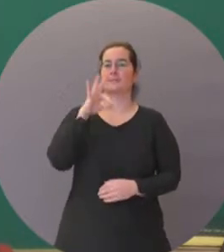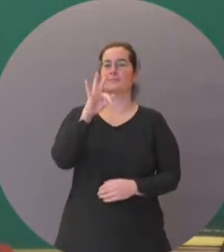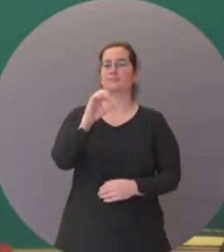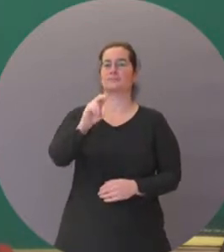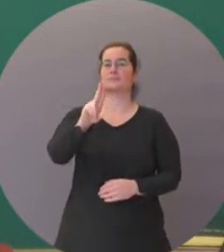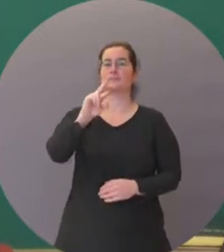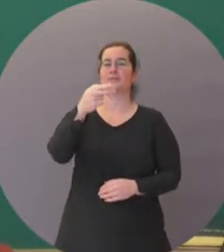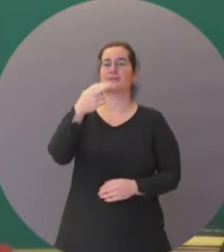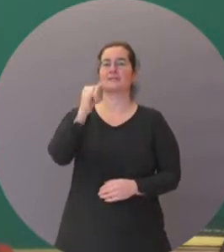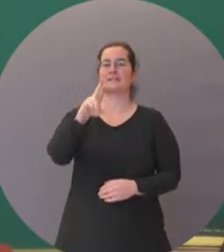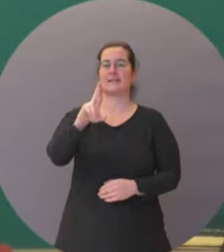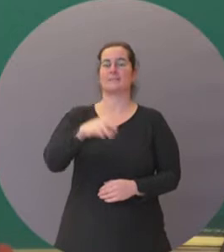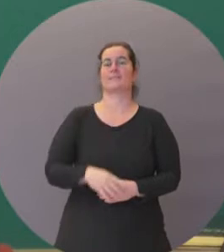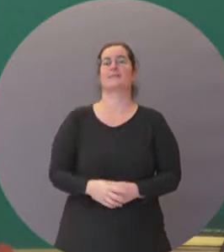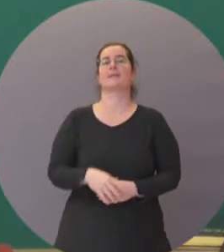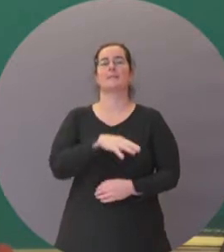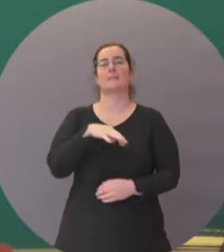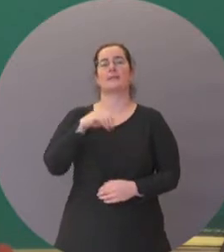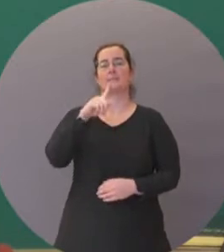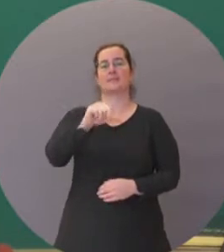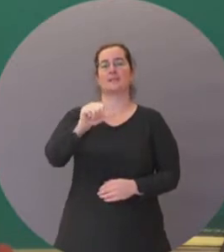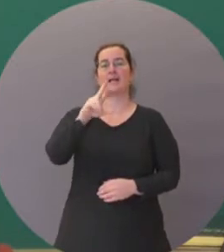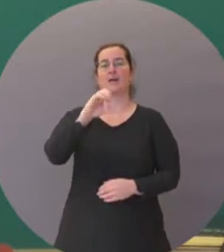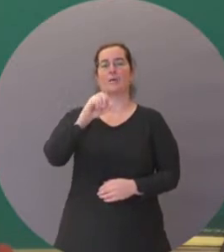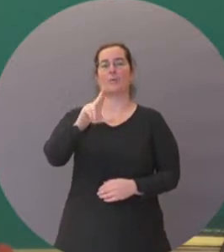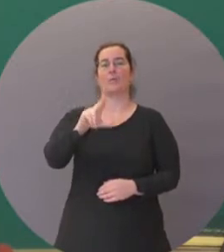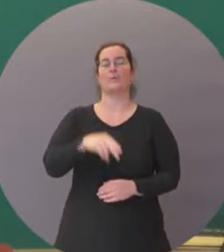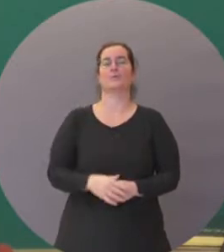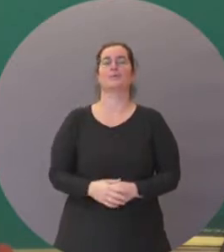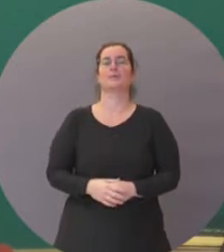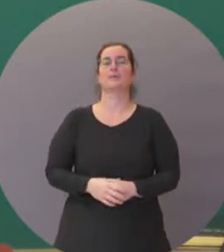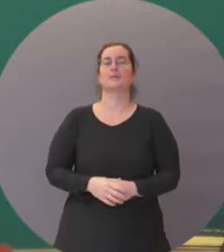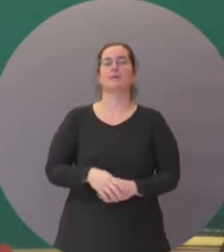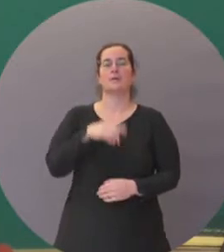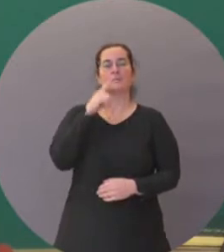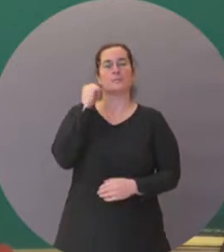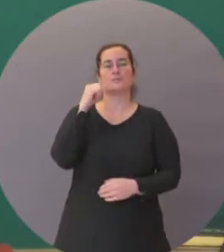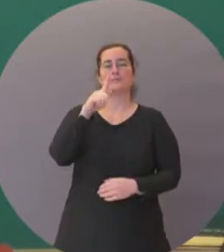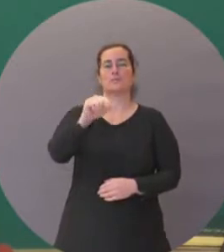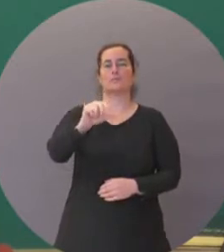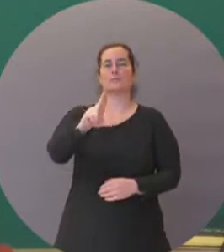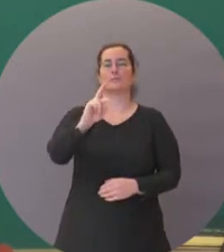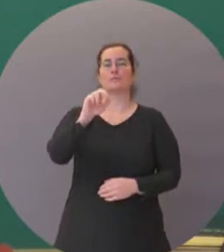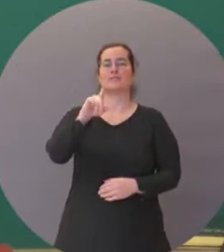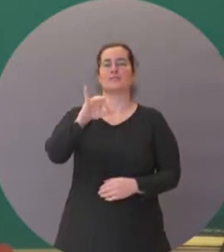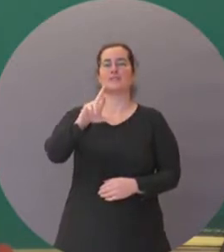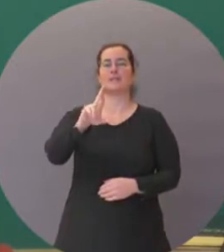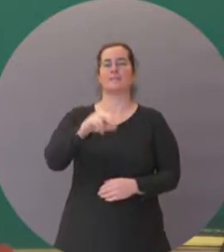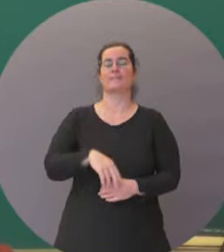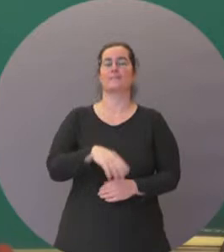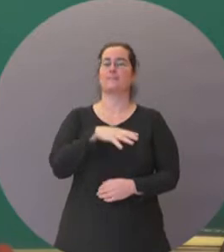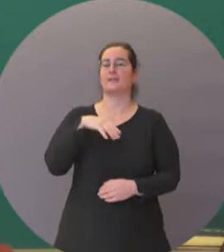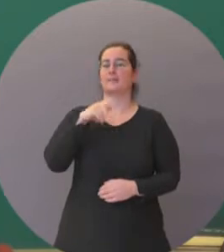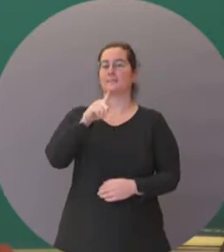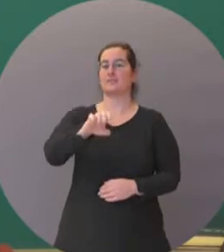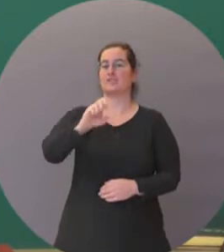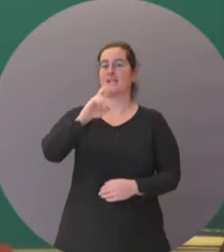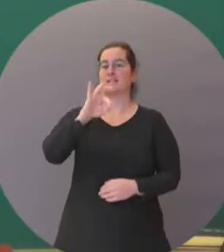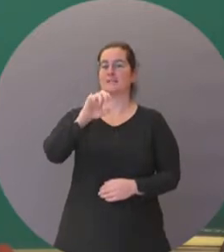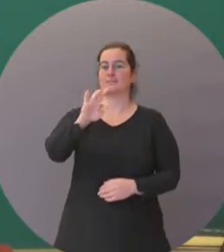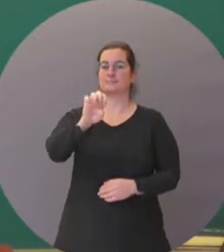madame Garraud Valérie monsieur Gauthier André madame geste Séverine